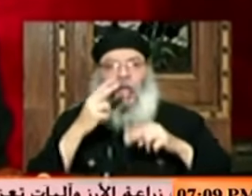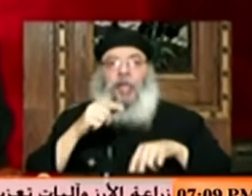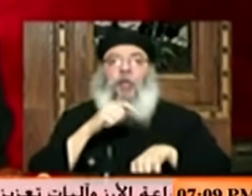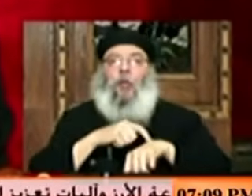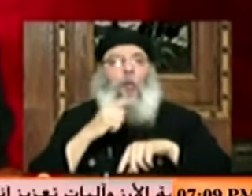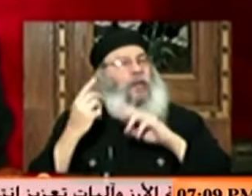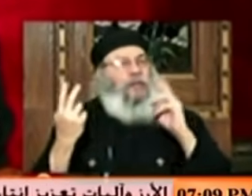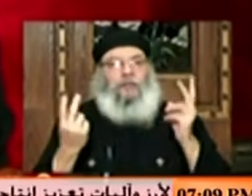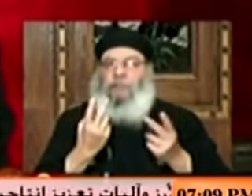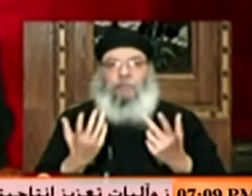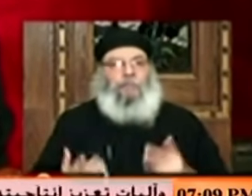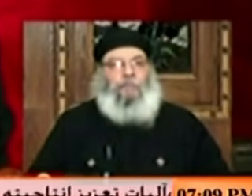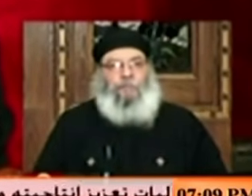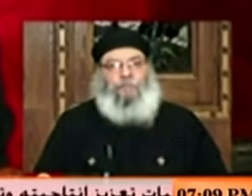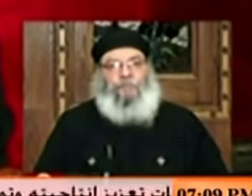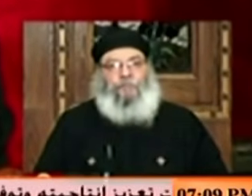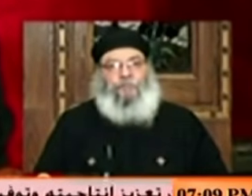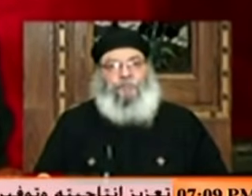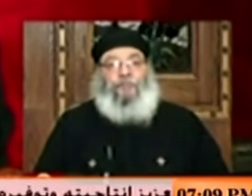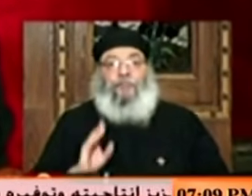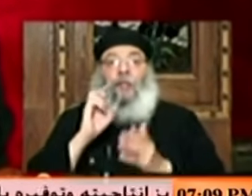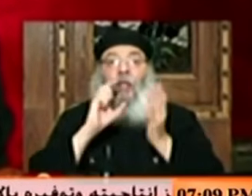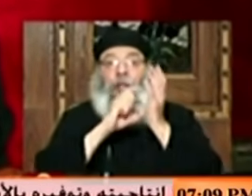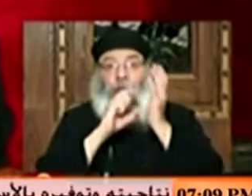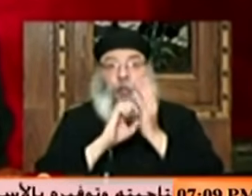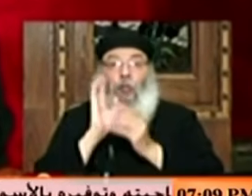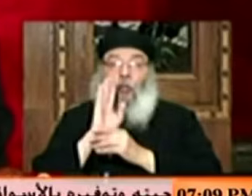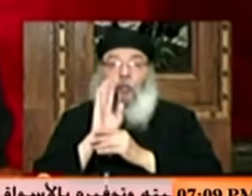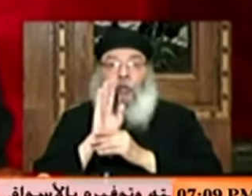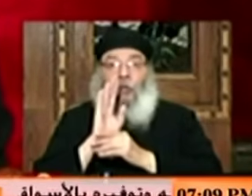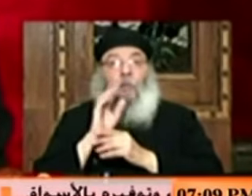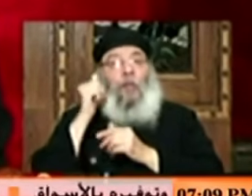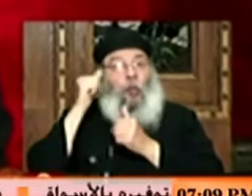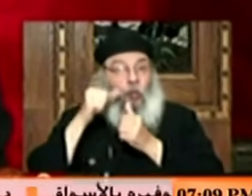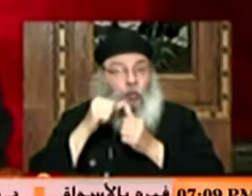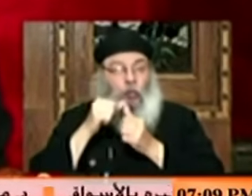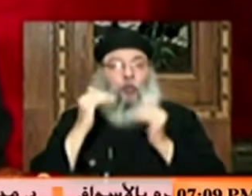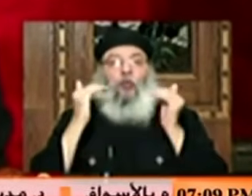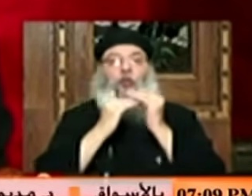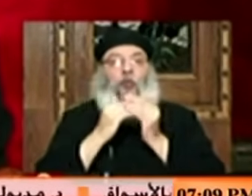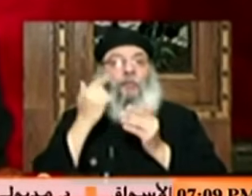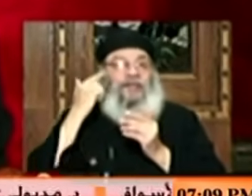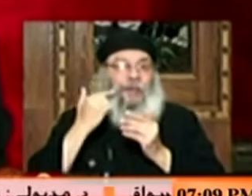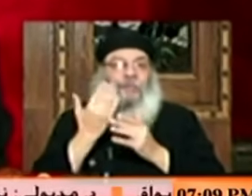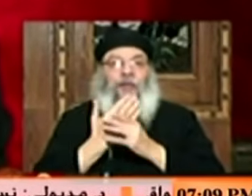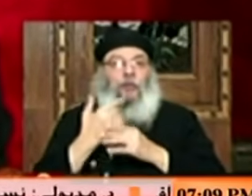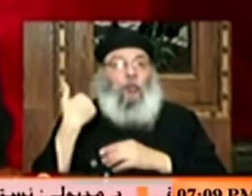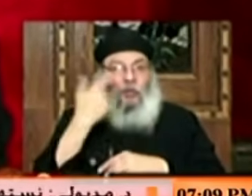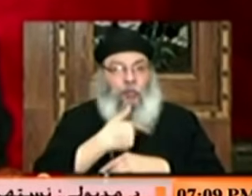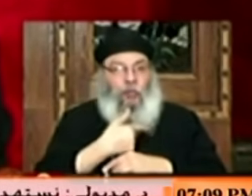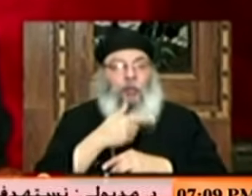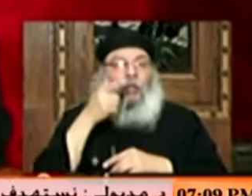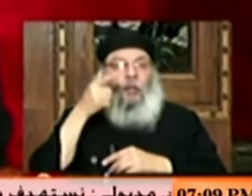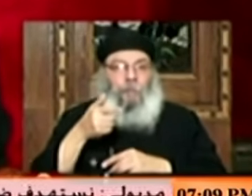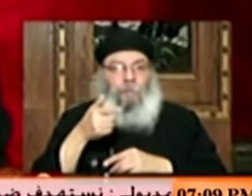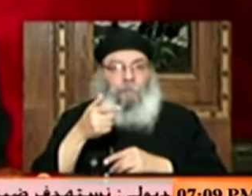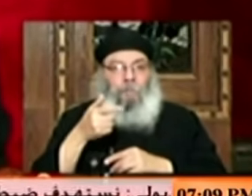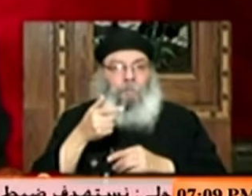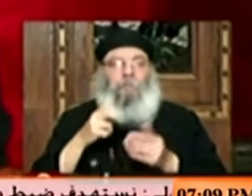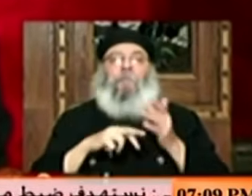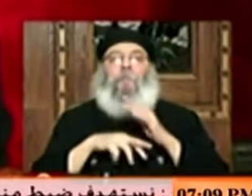وقت والوصيه لما بتقول اذكر يوم السبت لتقدسه يمكنك ان تقدس